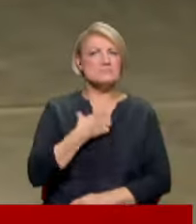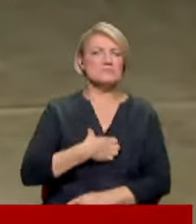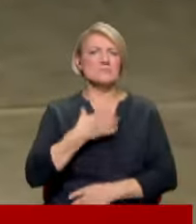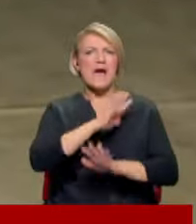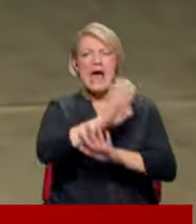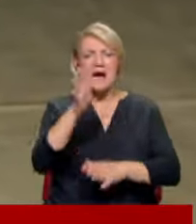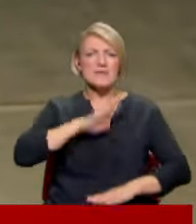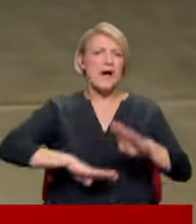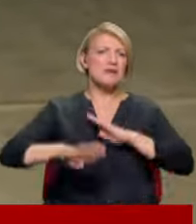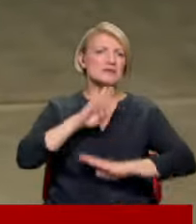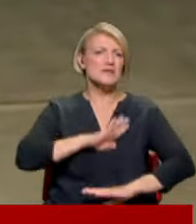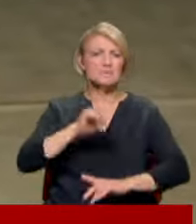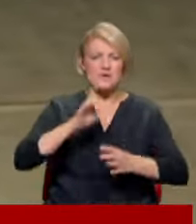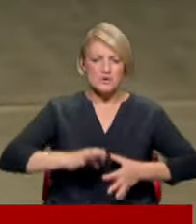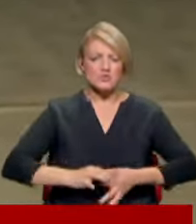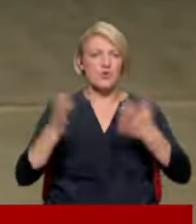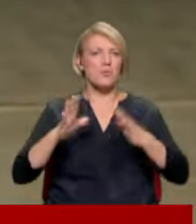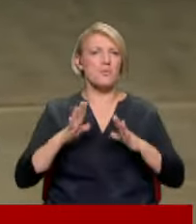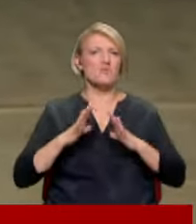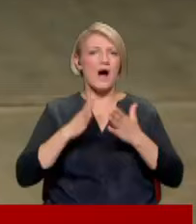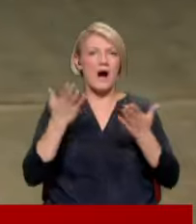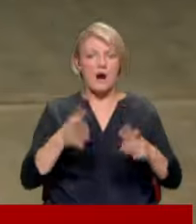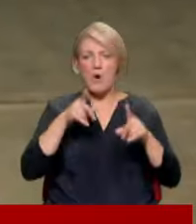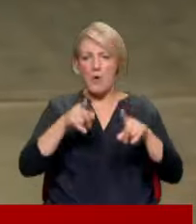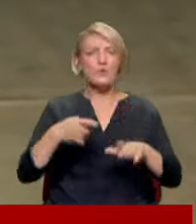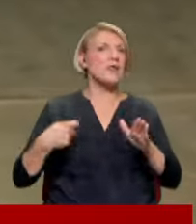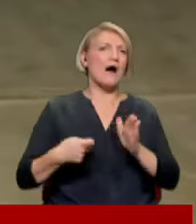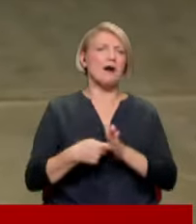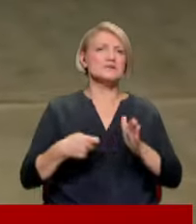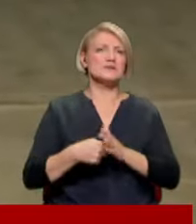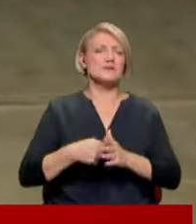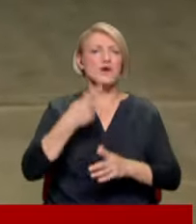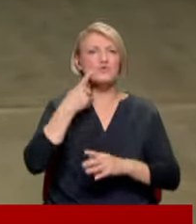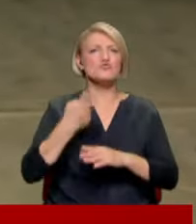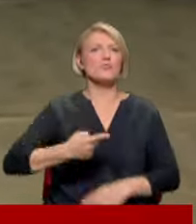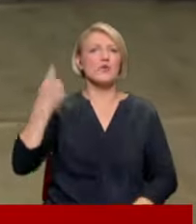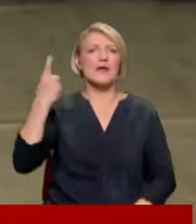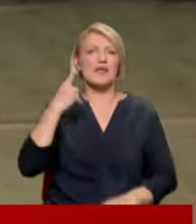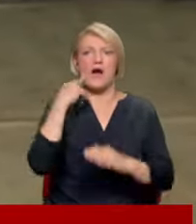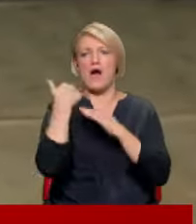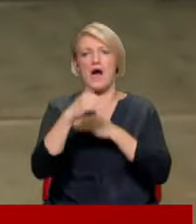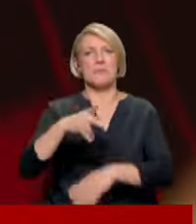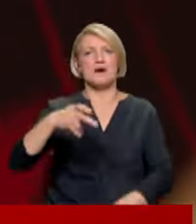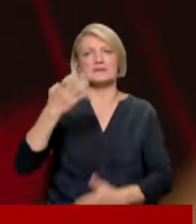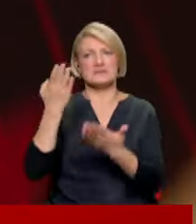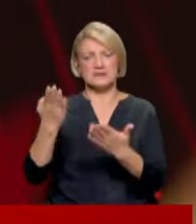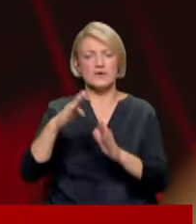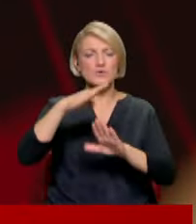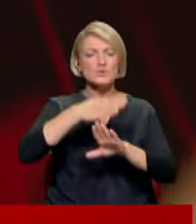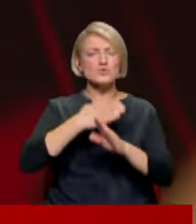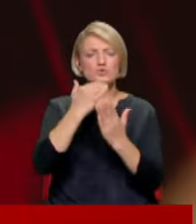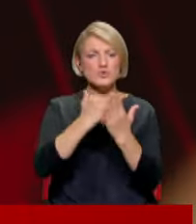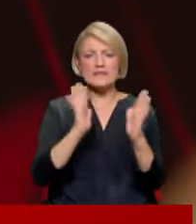Her derdin var bir çaresi, onun da adı Cumhuriyet Halk Partisi. Tüzük